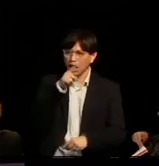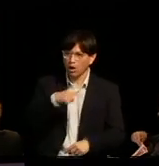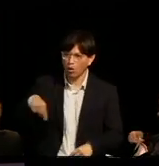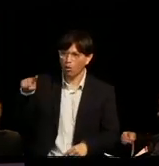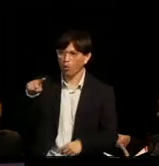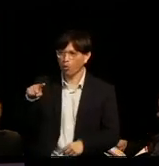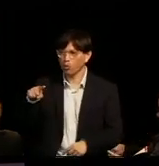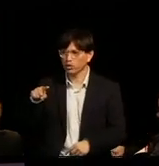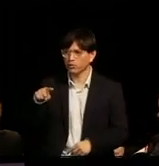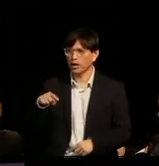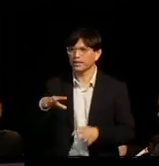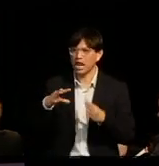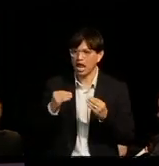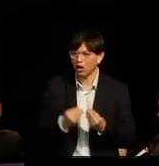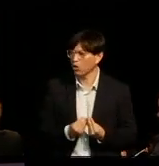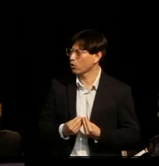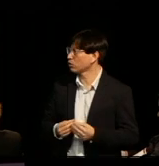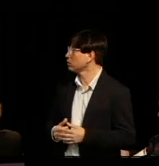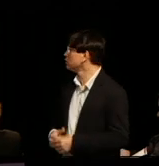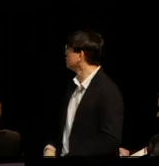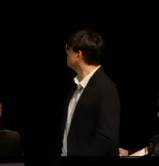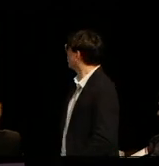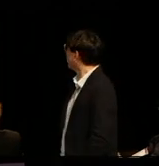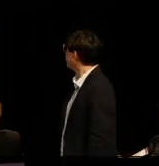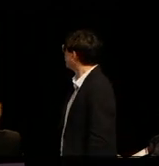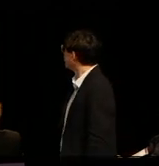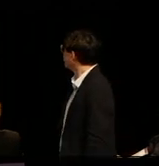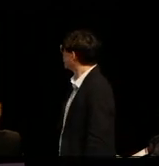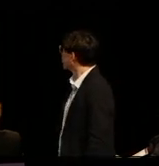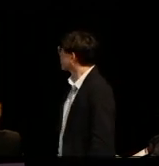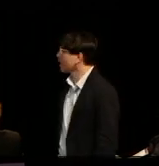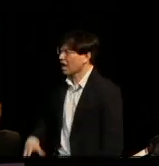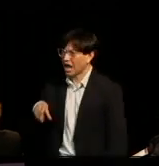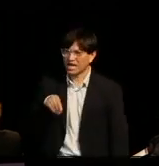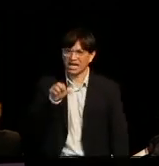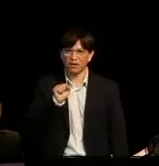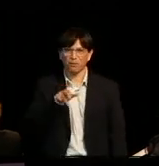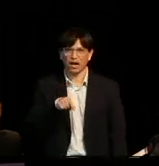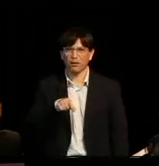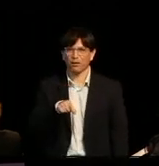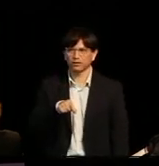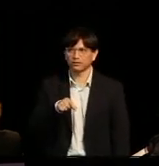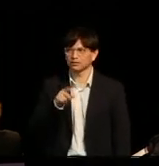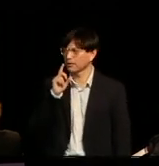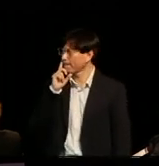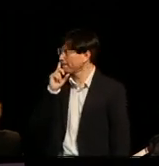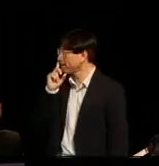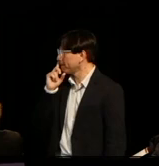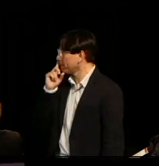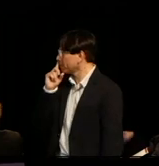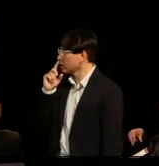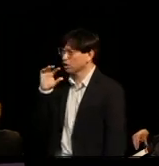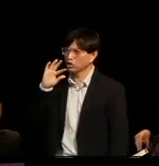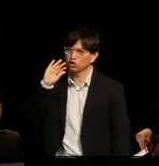dell'empatia di cui anche il Papa parla e quindi Questi sono tutti